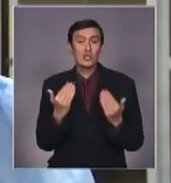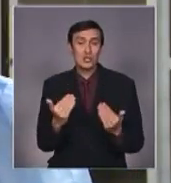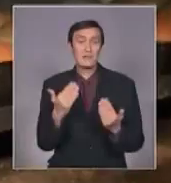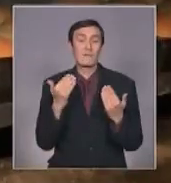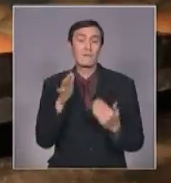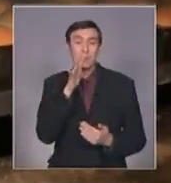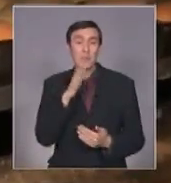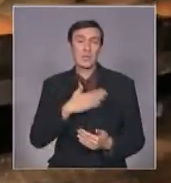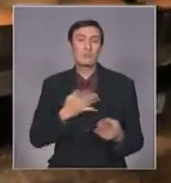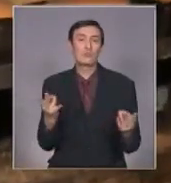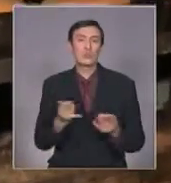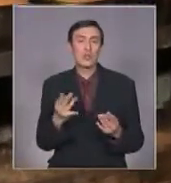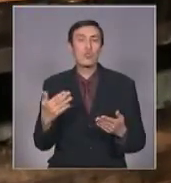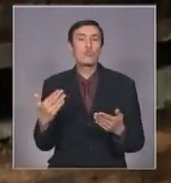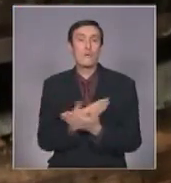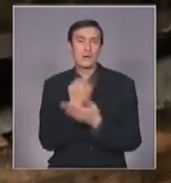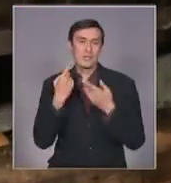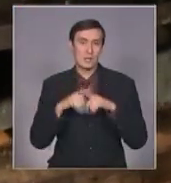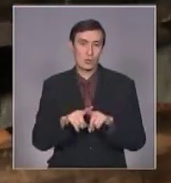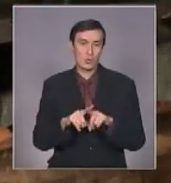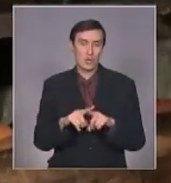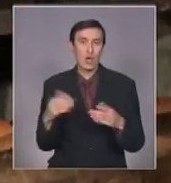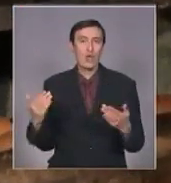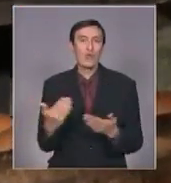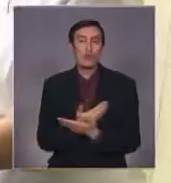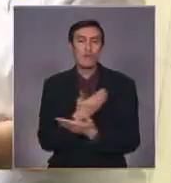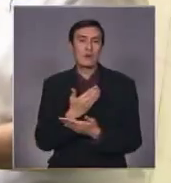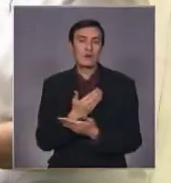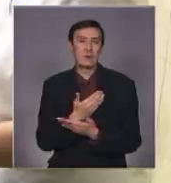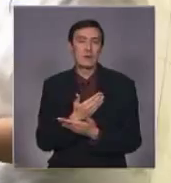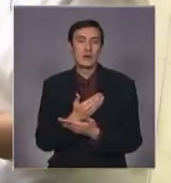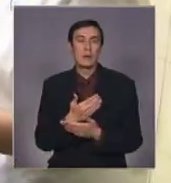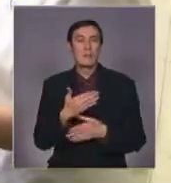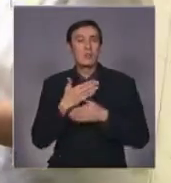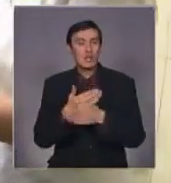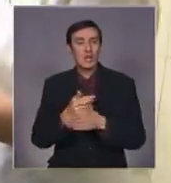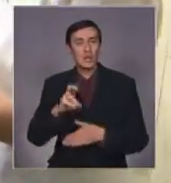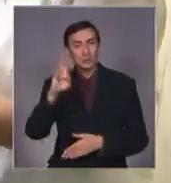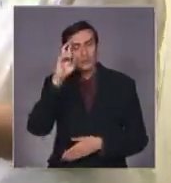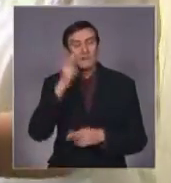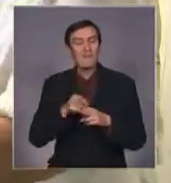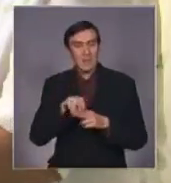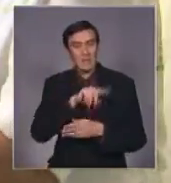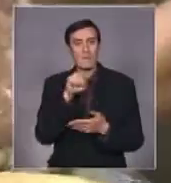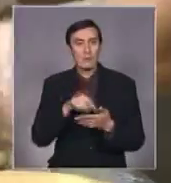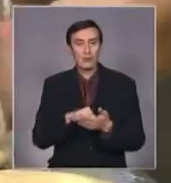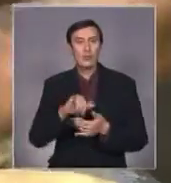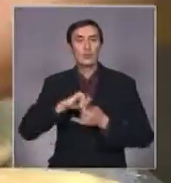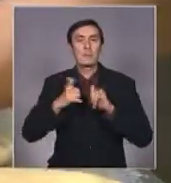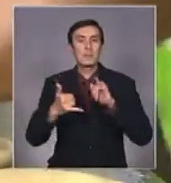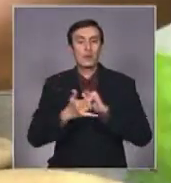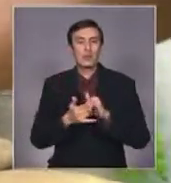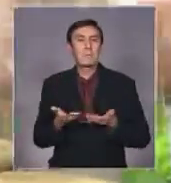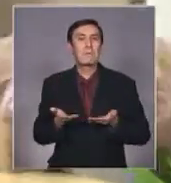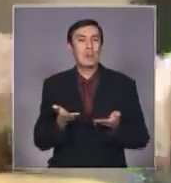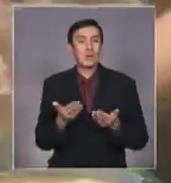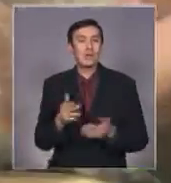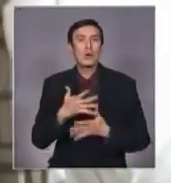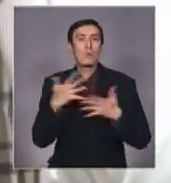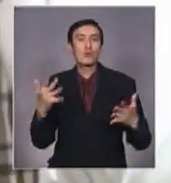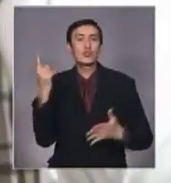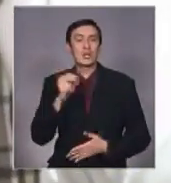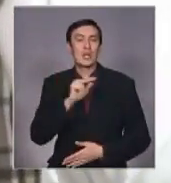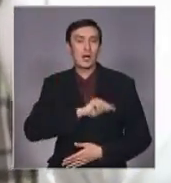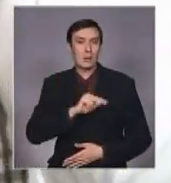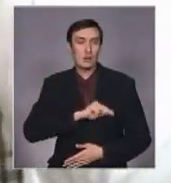данный момент, нам теперь нужны новые технологии, новые тенденции. Поддержало государство и в этом вопросе. На усть-каменогорской пекарне уже больше